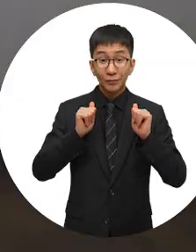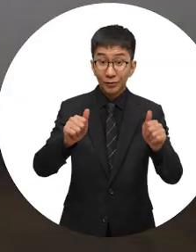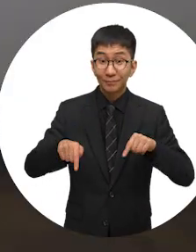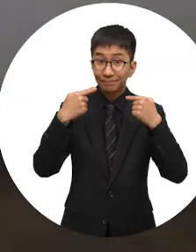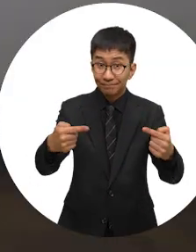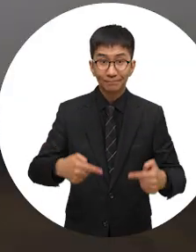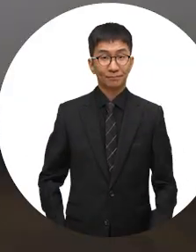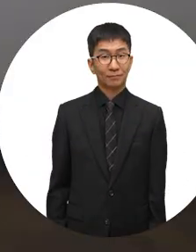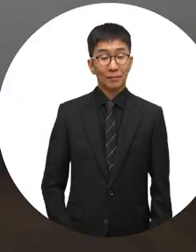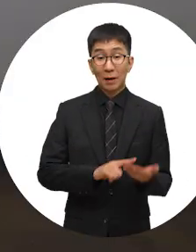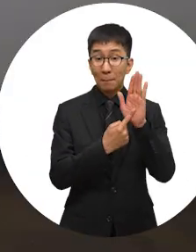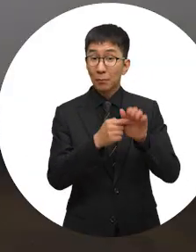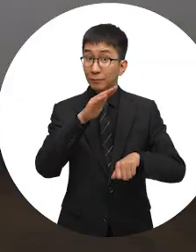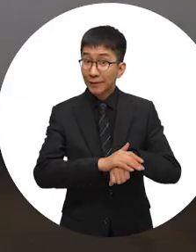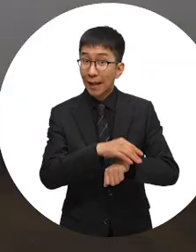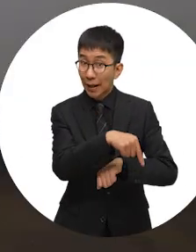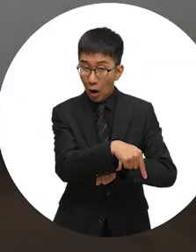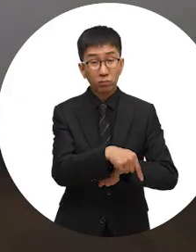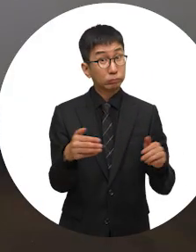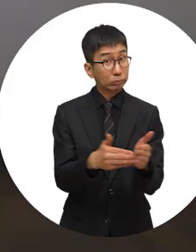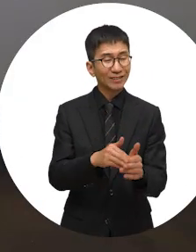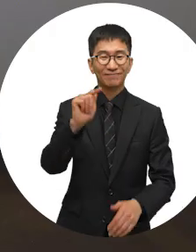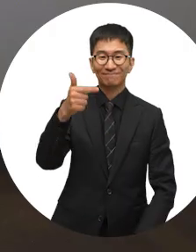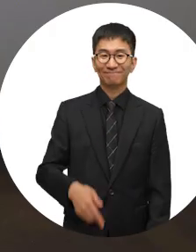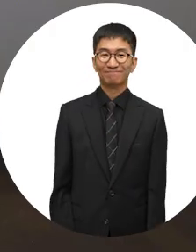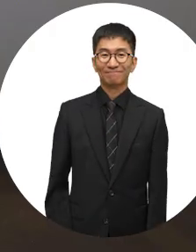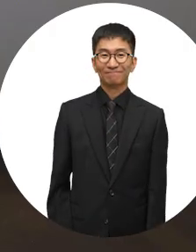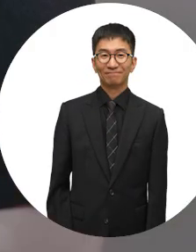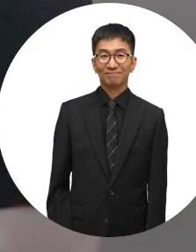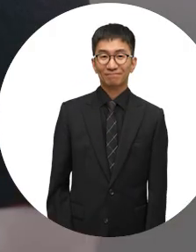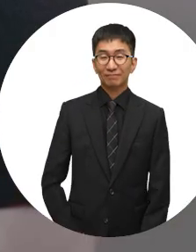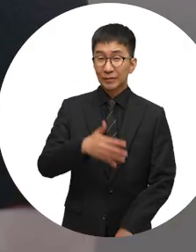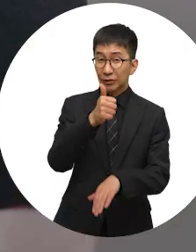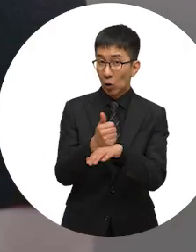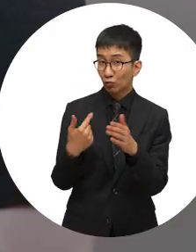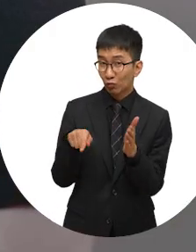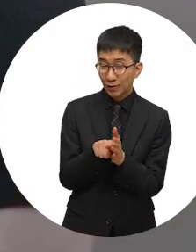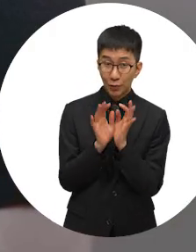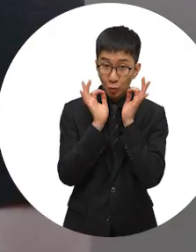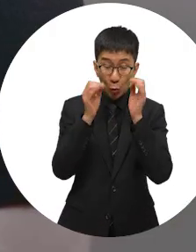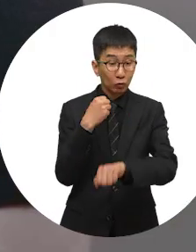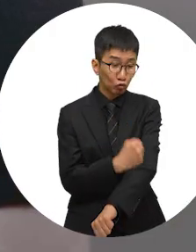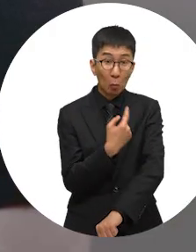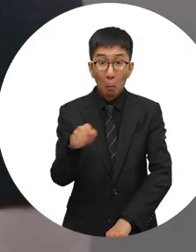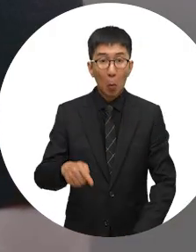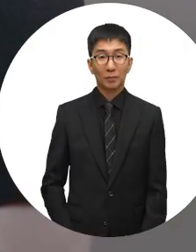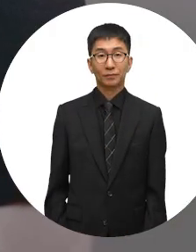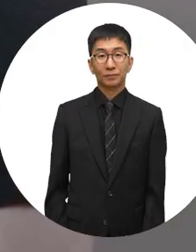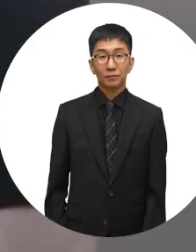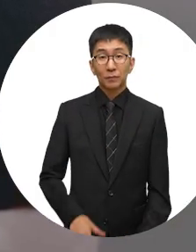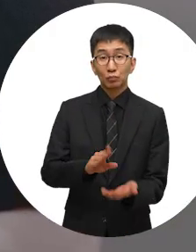수업에 열심히 참여하고 발표를 통해 우수한 결과를 얻은 것에 그치지 않고 그 결과에 이르기까지 어떤 노력을